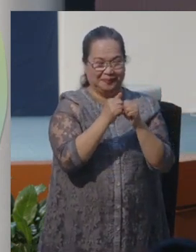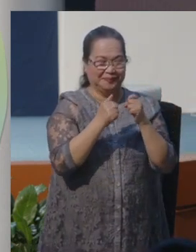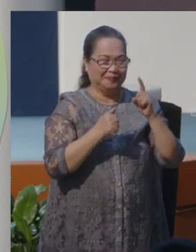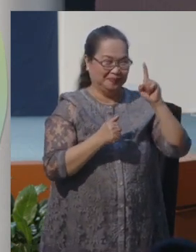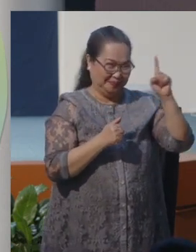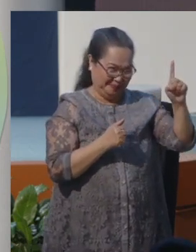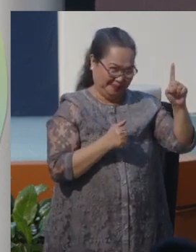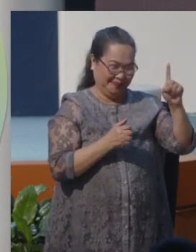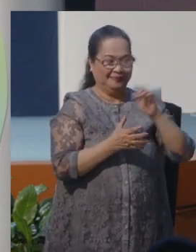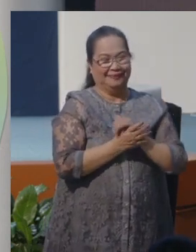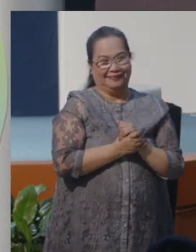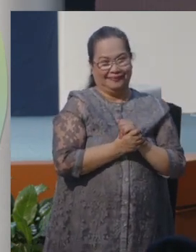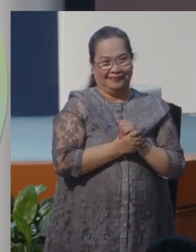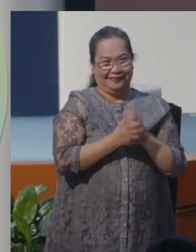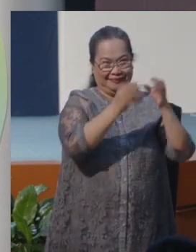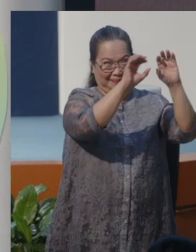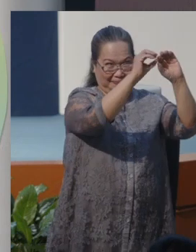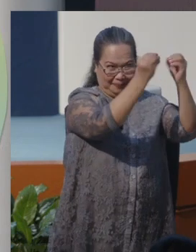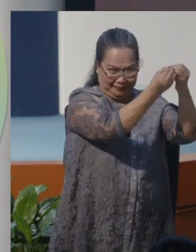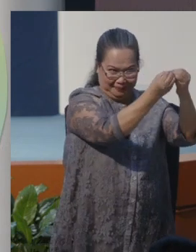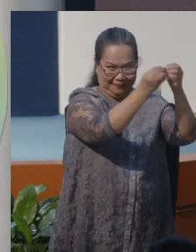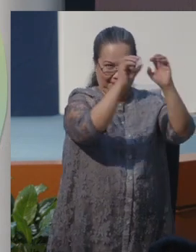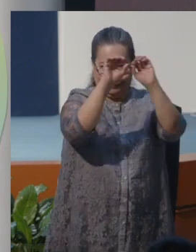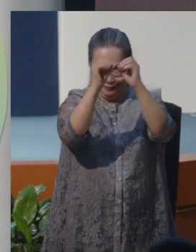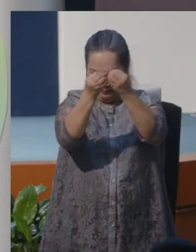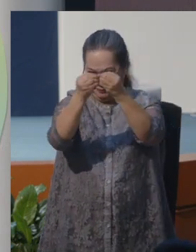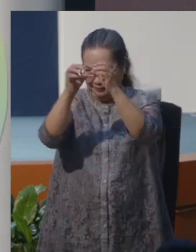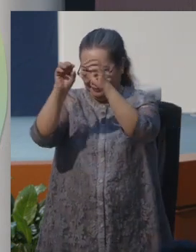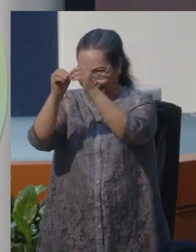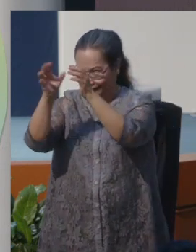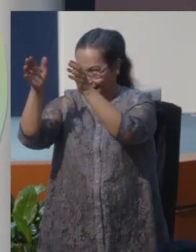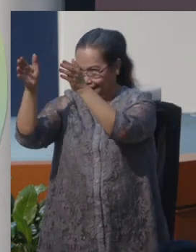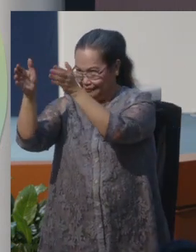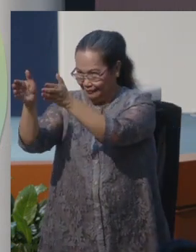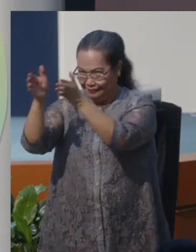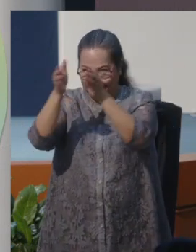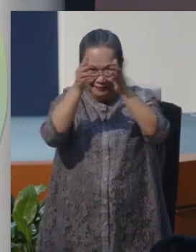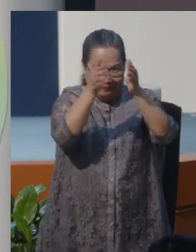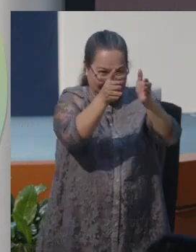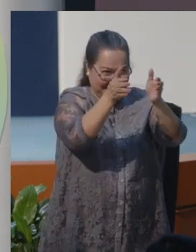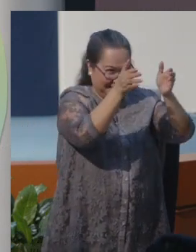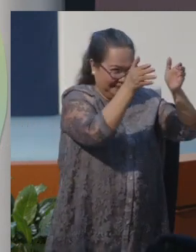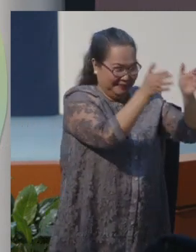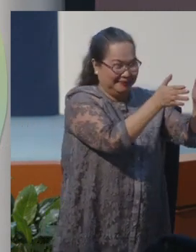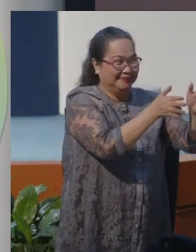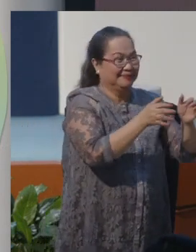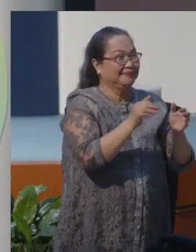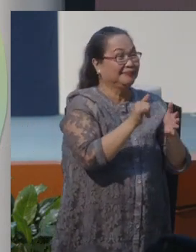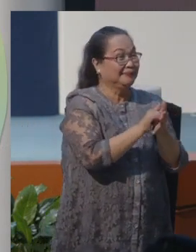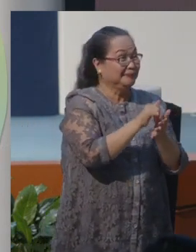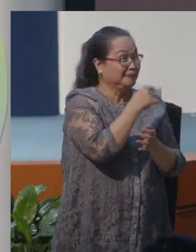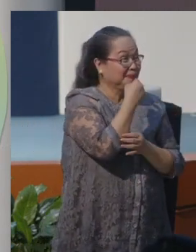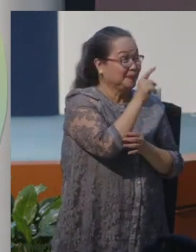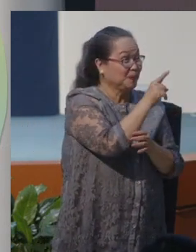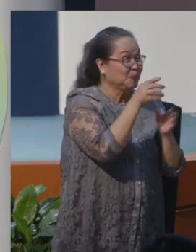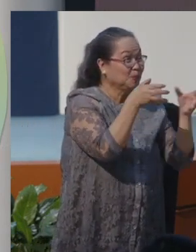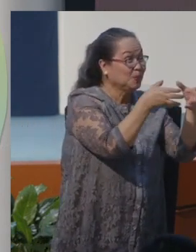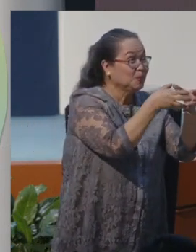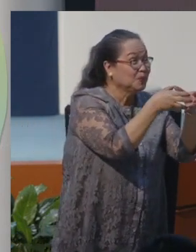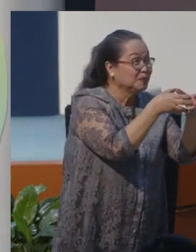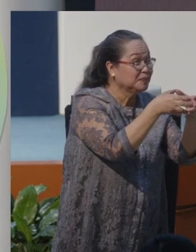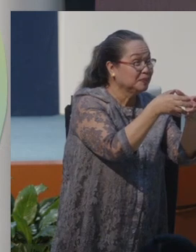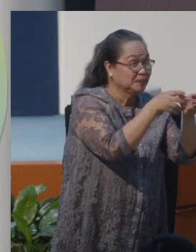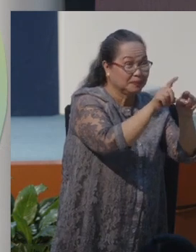po sigurong organisasyon si Jesus at ginrupo sila. Tas sila ay grouped according to